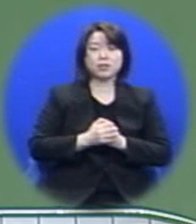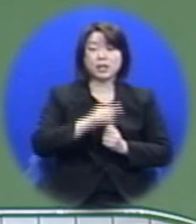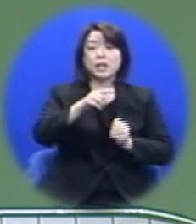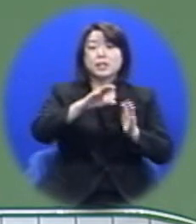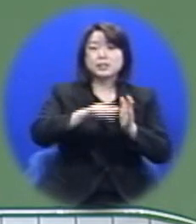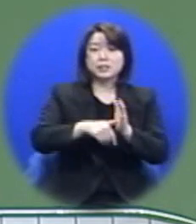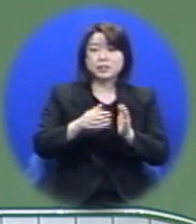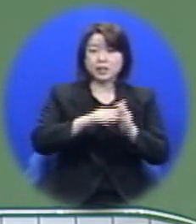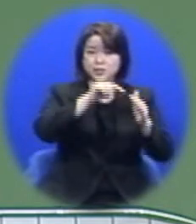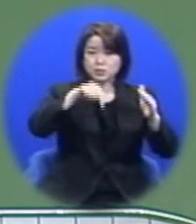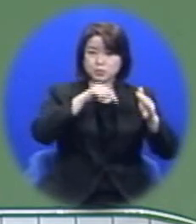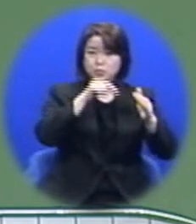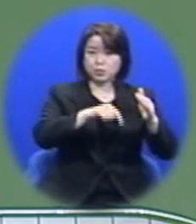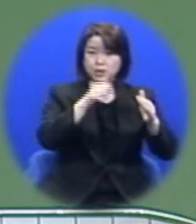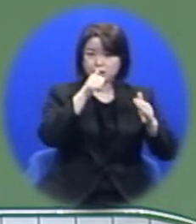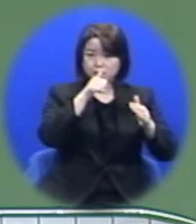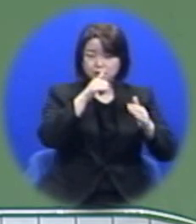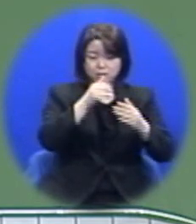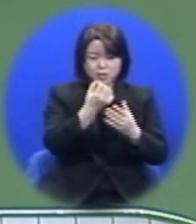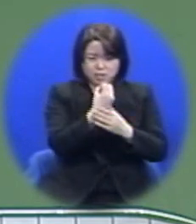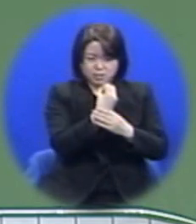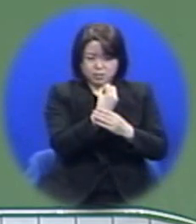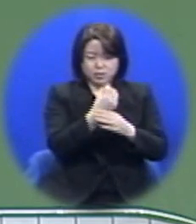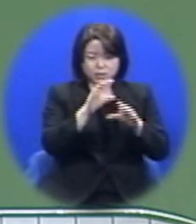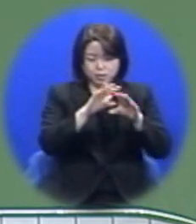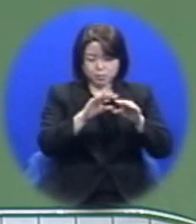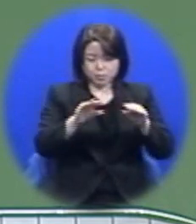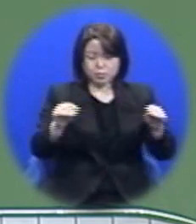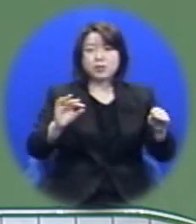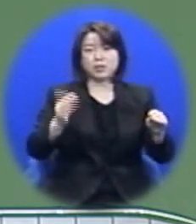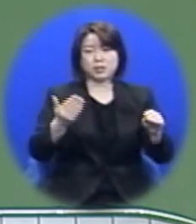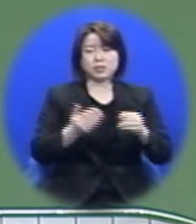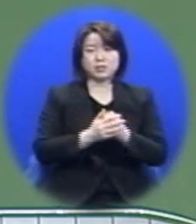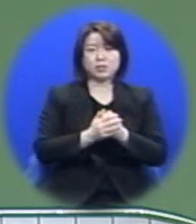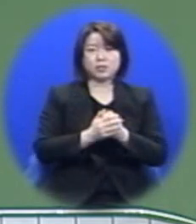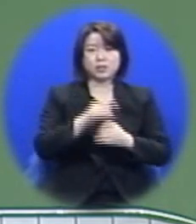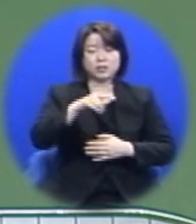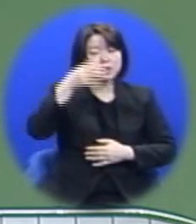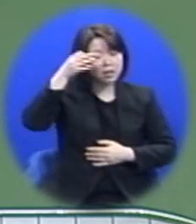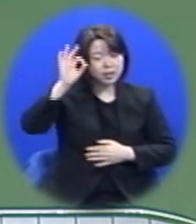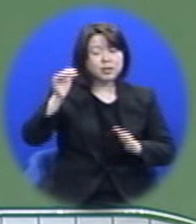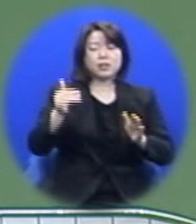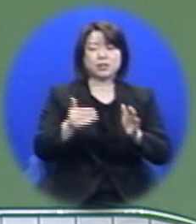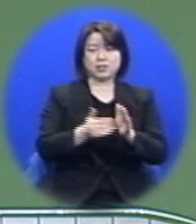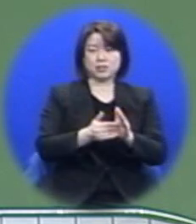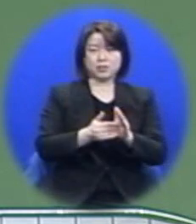그때 그 속에 있는 응어리가 녹아지기 시작했습니다. 그리고 그가 깨달았습니다.